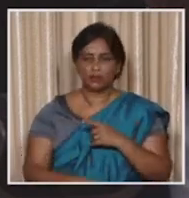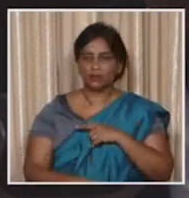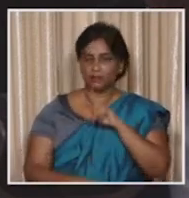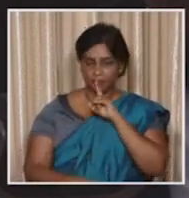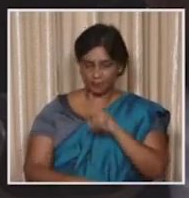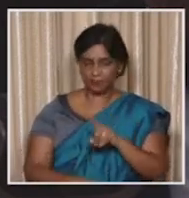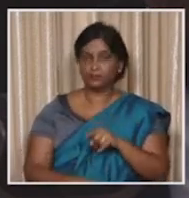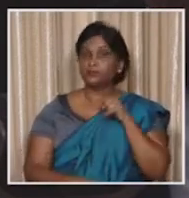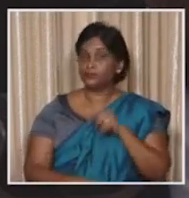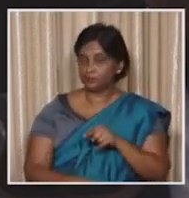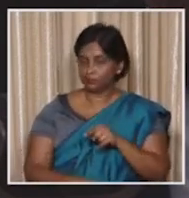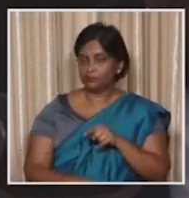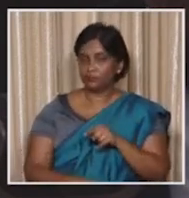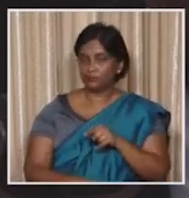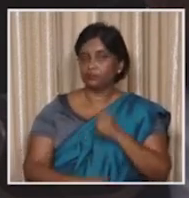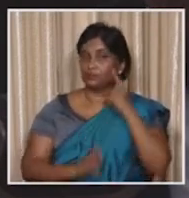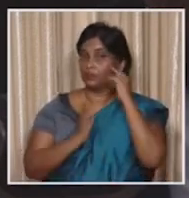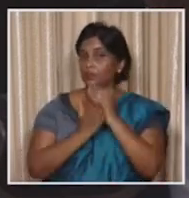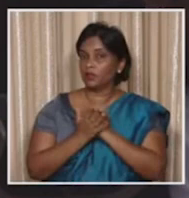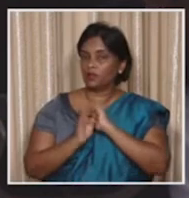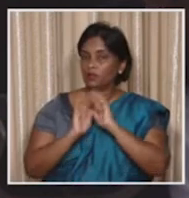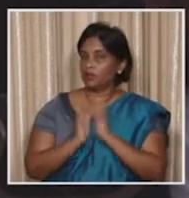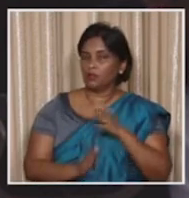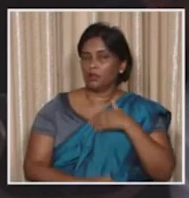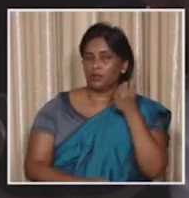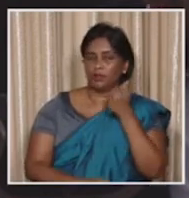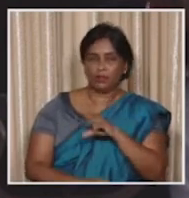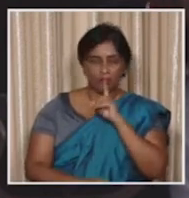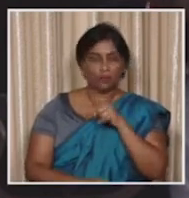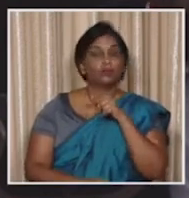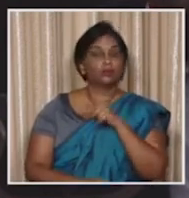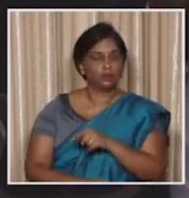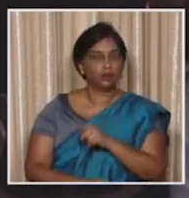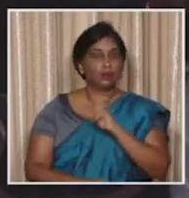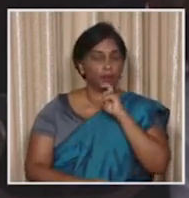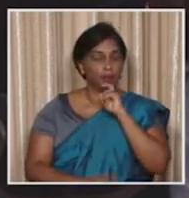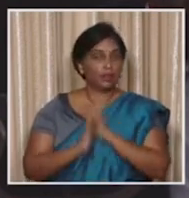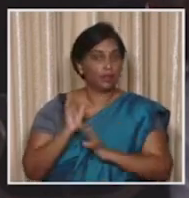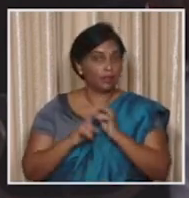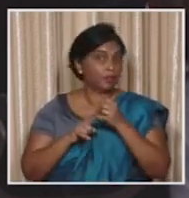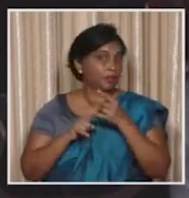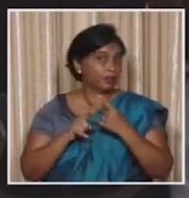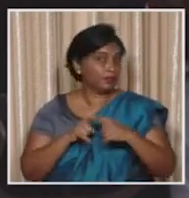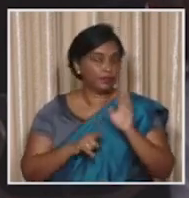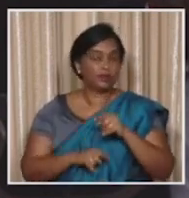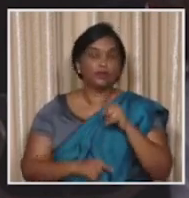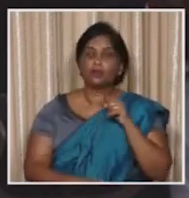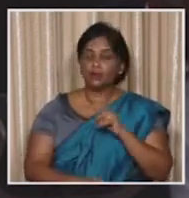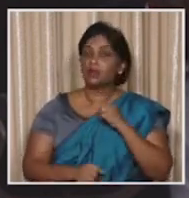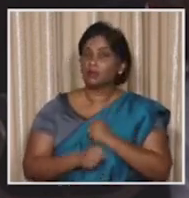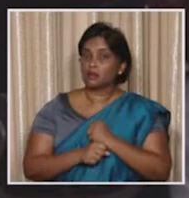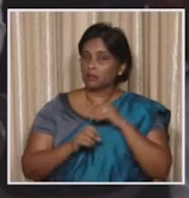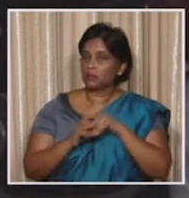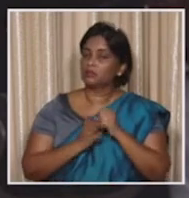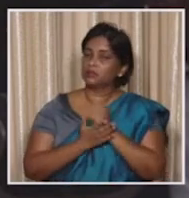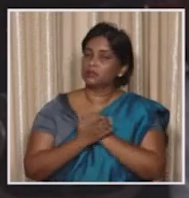வன்மையாக கண்டிக்கின்றோம். நாங்கள் அந்த நீதியமைச்சரிடம் மட்டுமல்ல, இந்த அவையிலே ஆட்சியில் இருக்கக்கூடிய அமைச்சர்கள் அனைவரிடமும் நாங்கள்